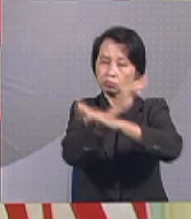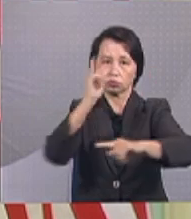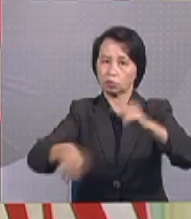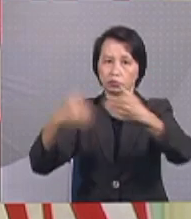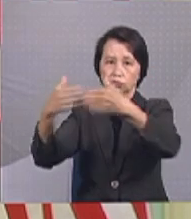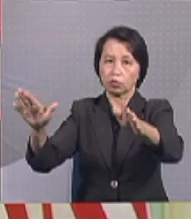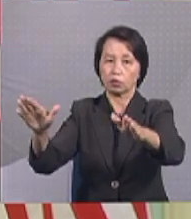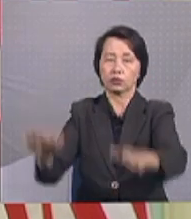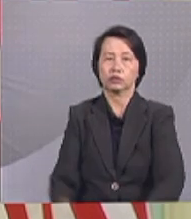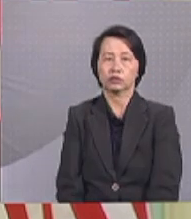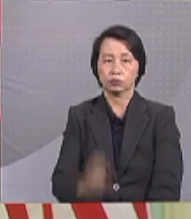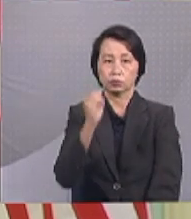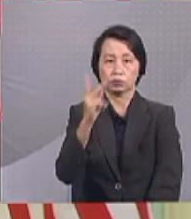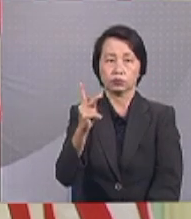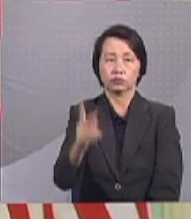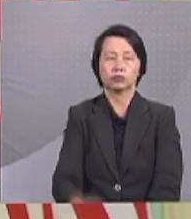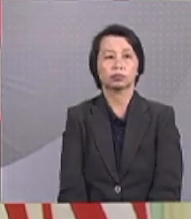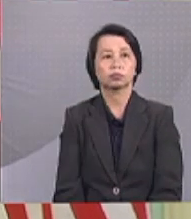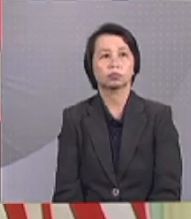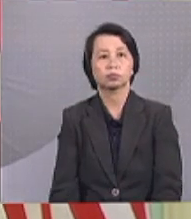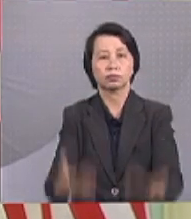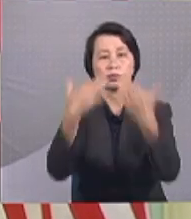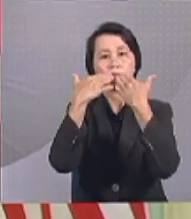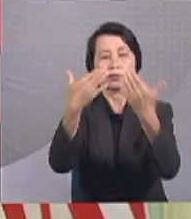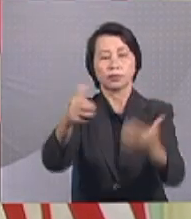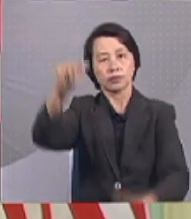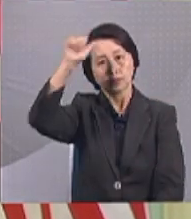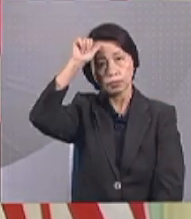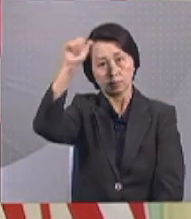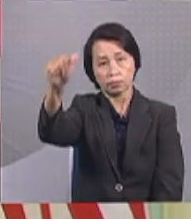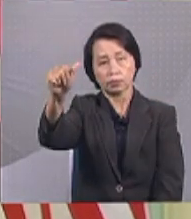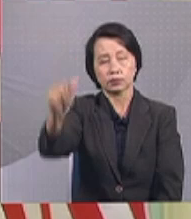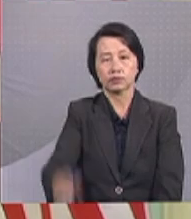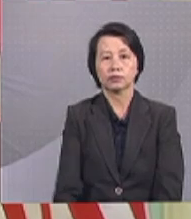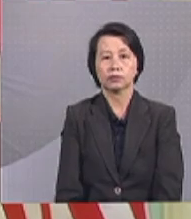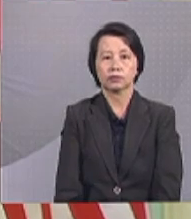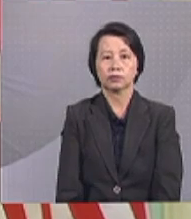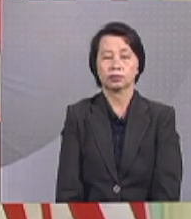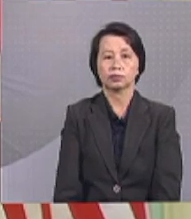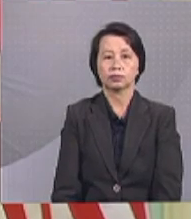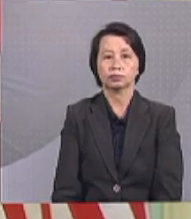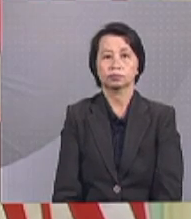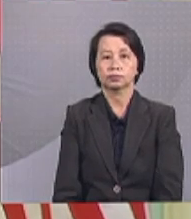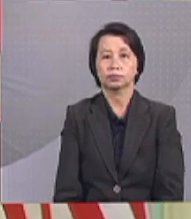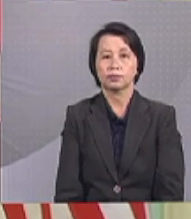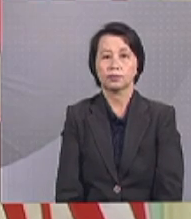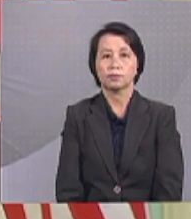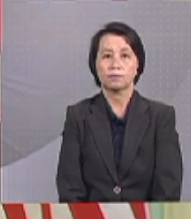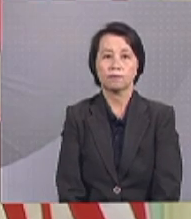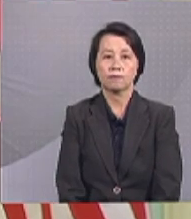terlarang. Okey? Terima kasih. Assalamualaikum warahmatullahi wabarakatuh.